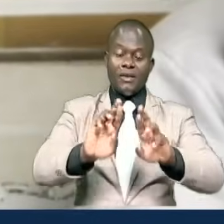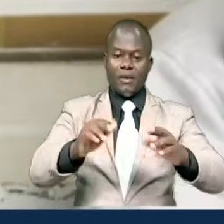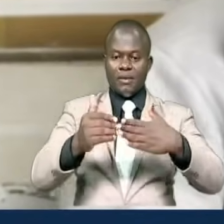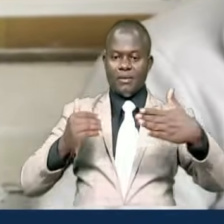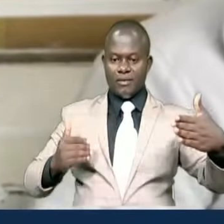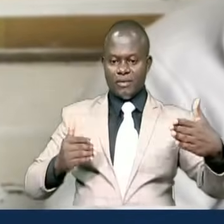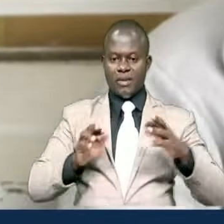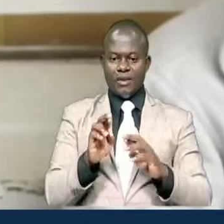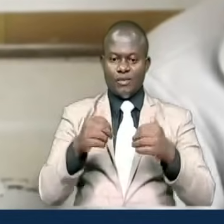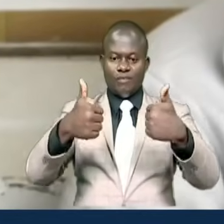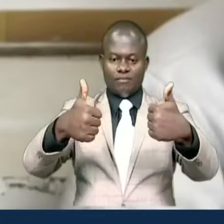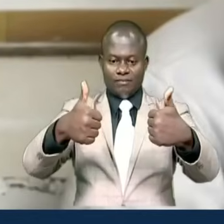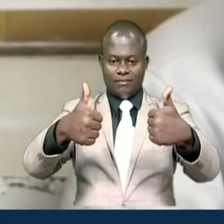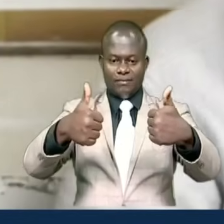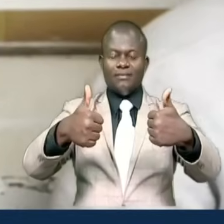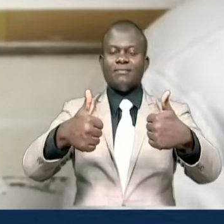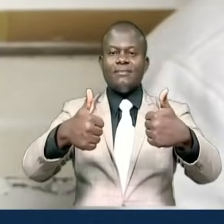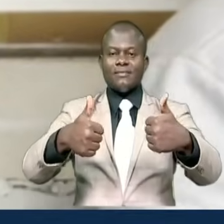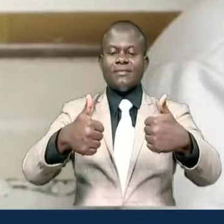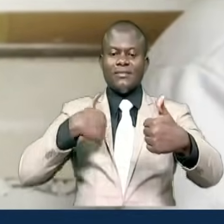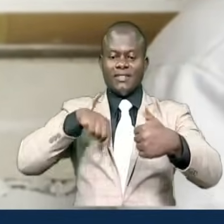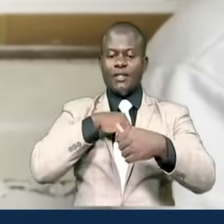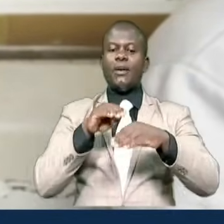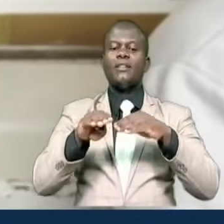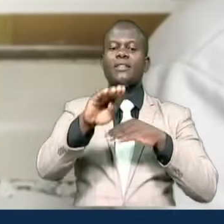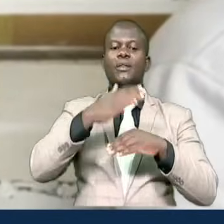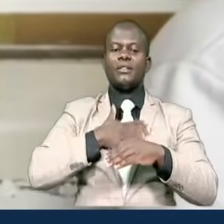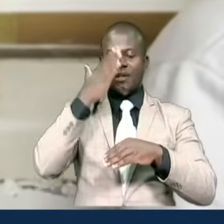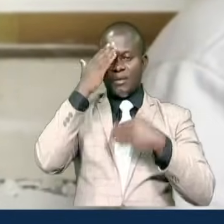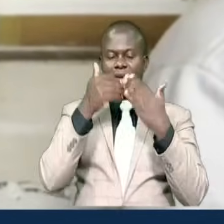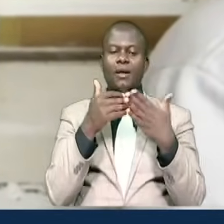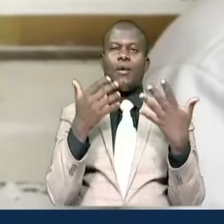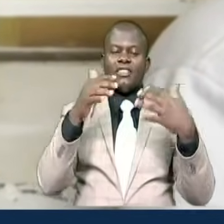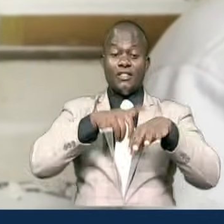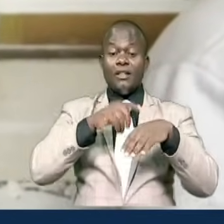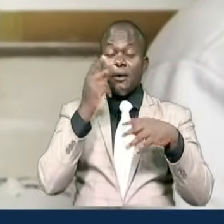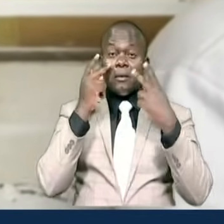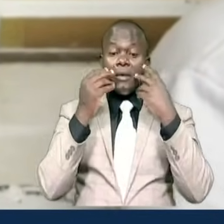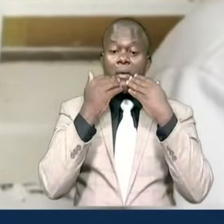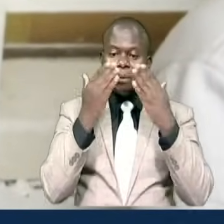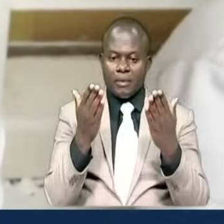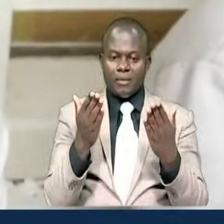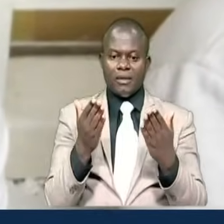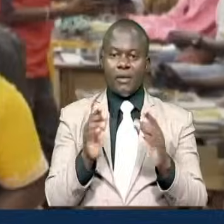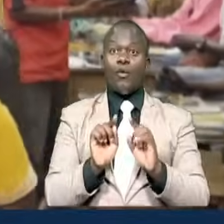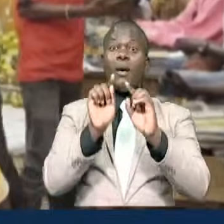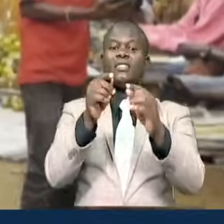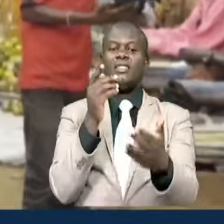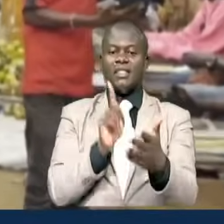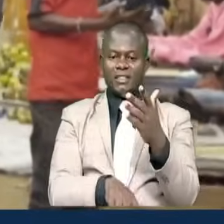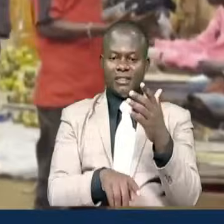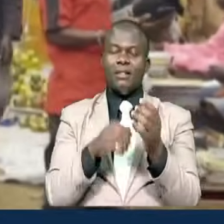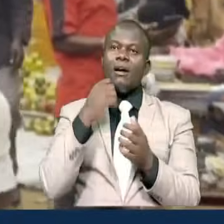mukuru neza umbe nje nishimye cyane kuko abagiye banjye nemba kumbe rwose ubu bashyiri iki mbashyiriye